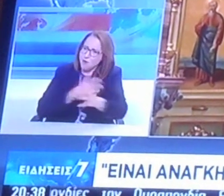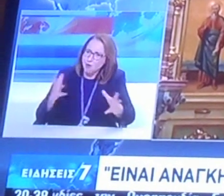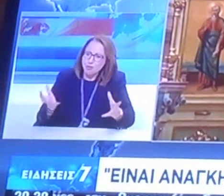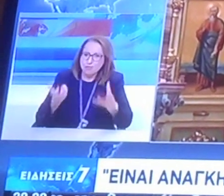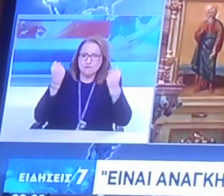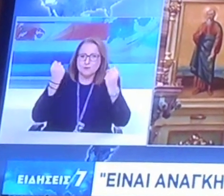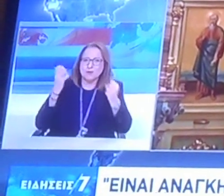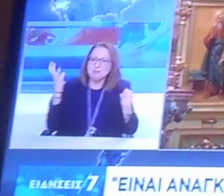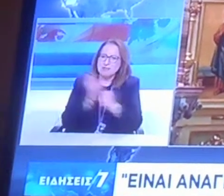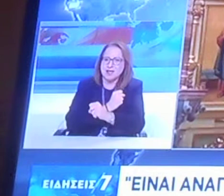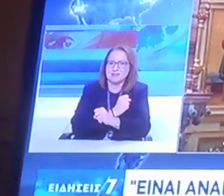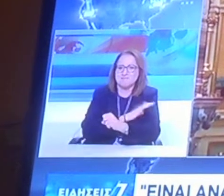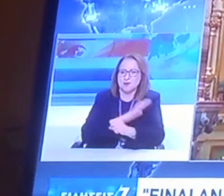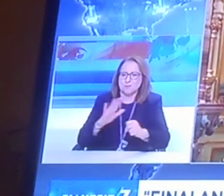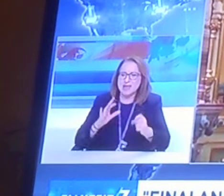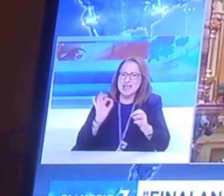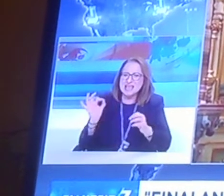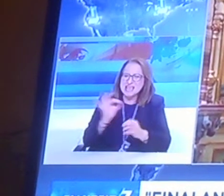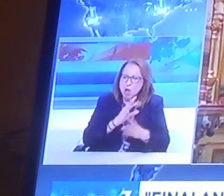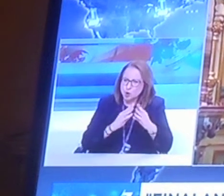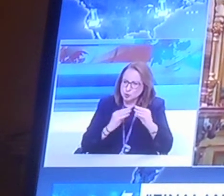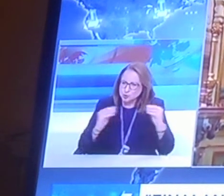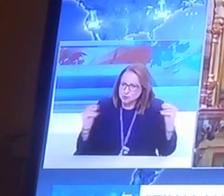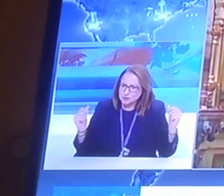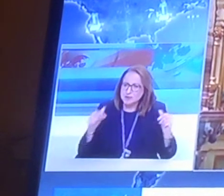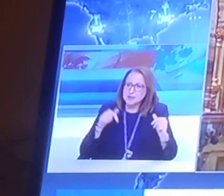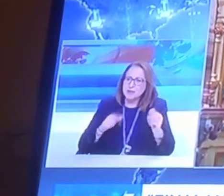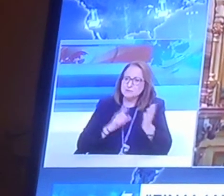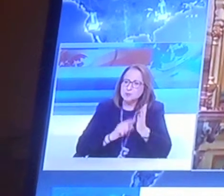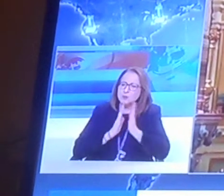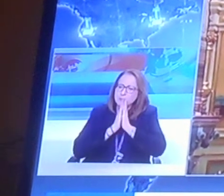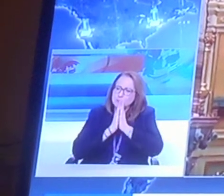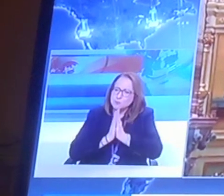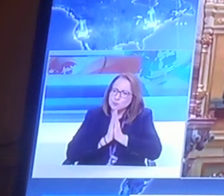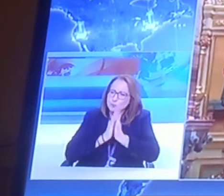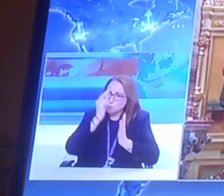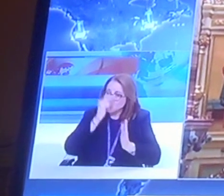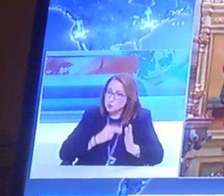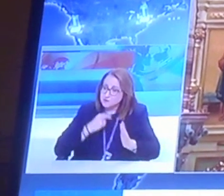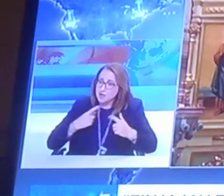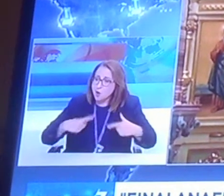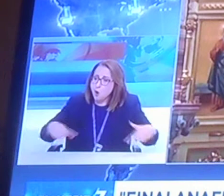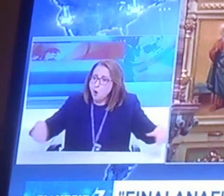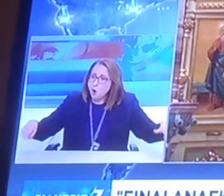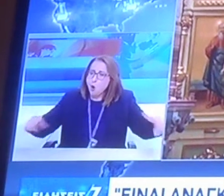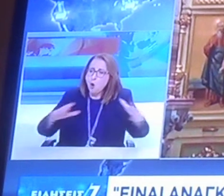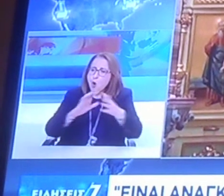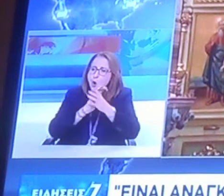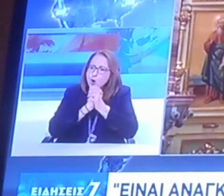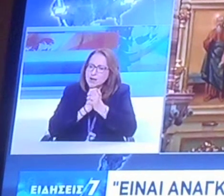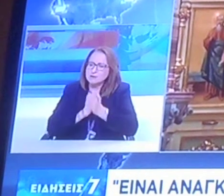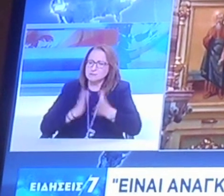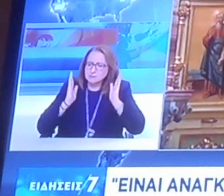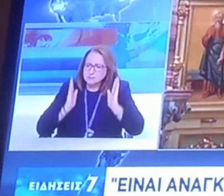Τότε λοιπόν καλό είναι να είμαστε όλοι μαζί εδώ ενωμένοι πνευματικά, συνεχίζοντας τον